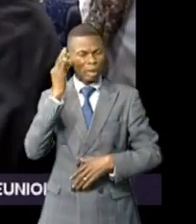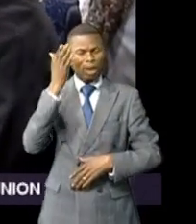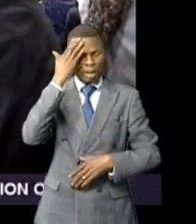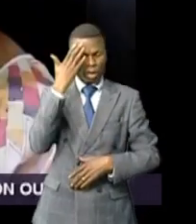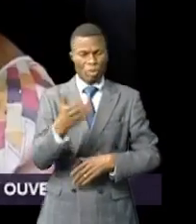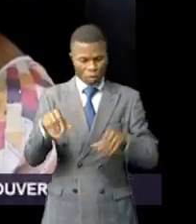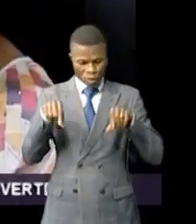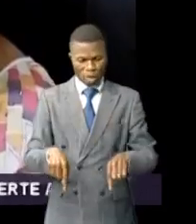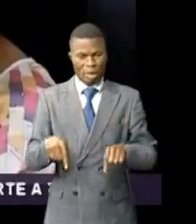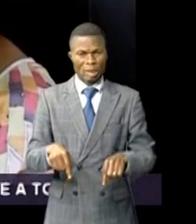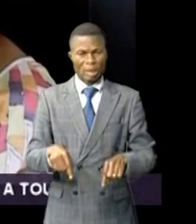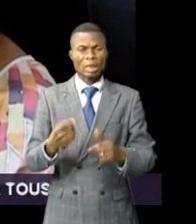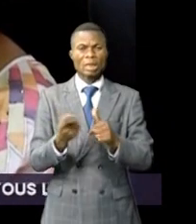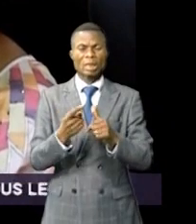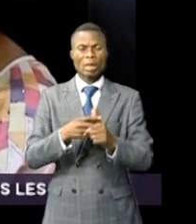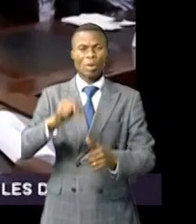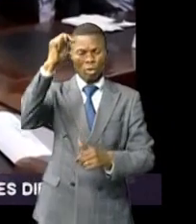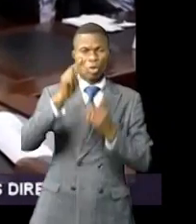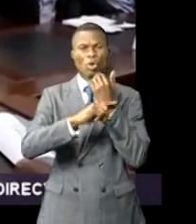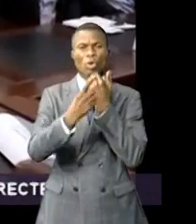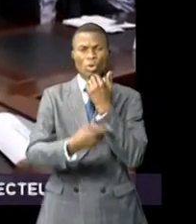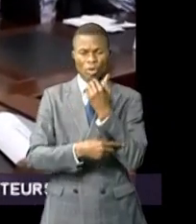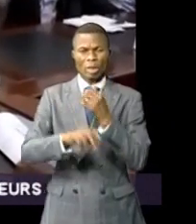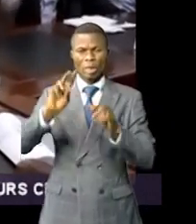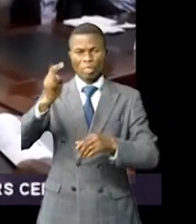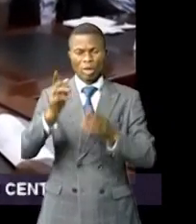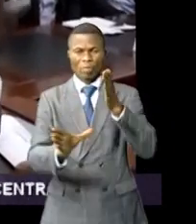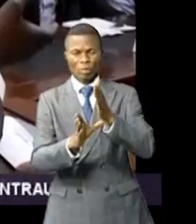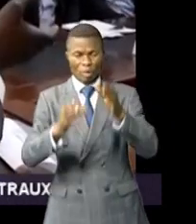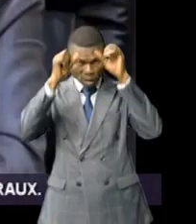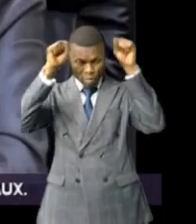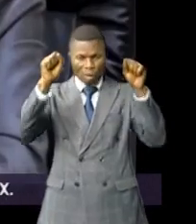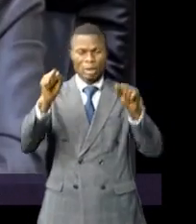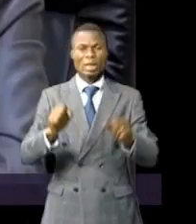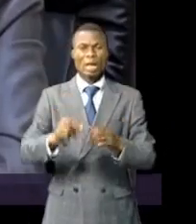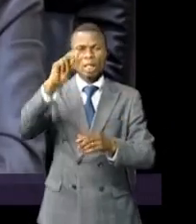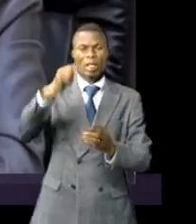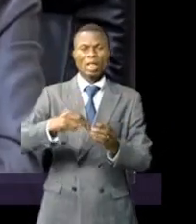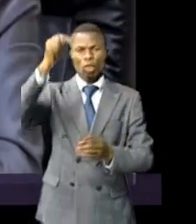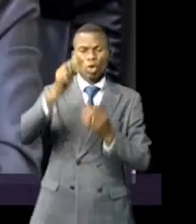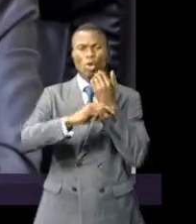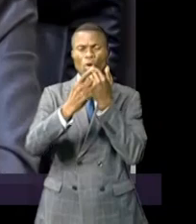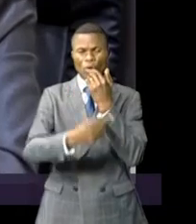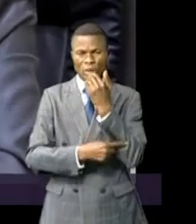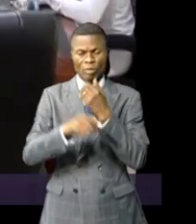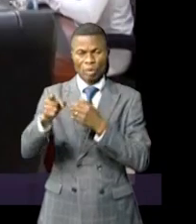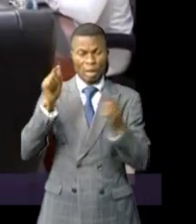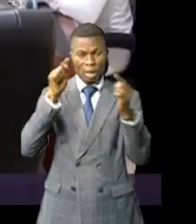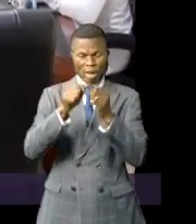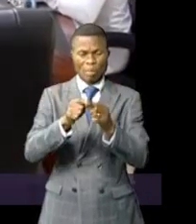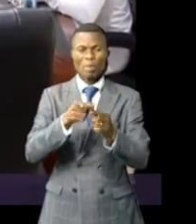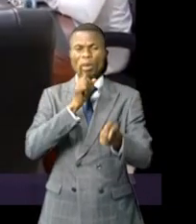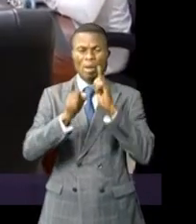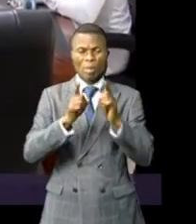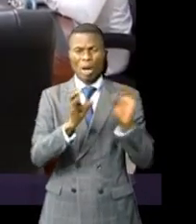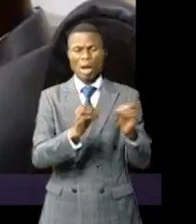produits de la RDC, spécialement du Nord Kivu. Pour le deuxième vice-président de la FEC Nord Kivu, M. Rami Simou Sassola, l'objectif des échanges des